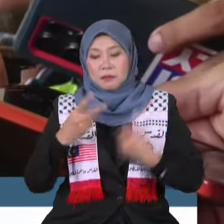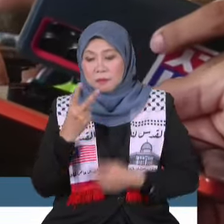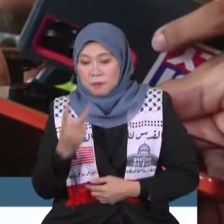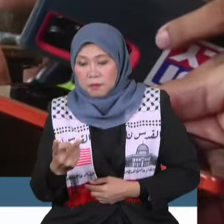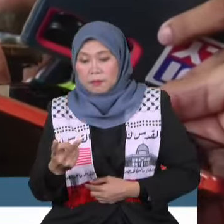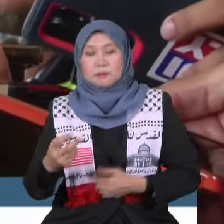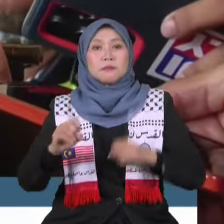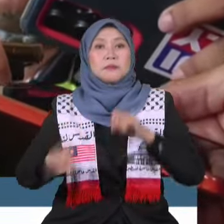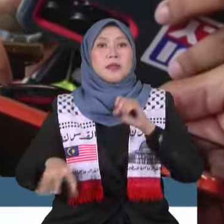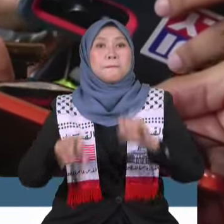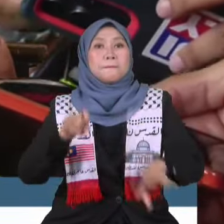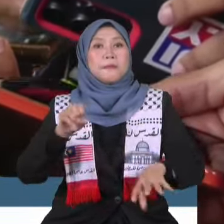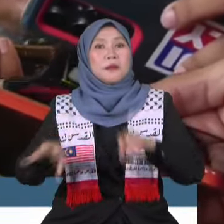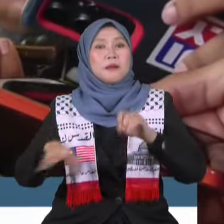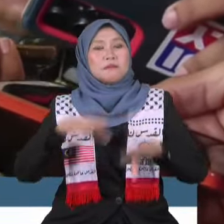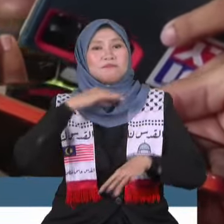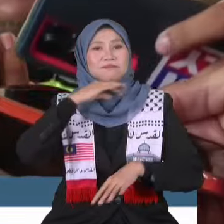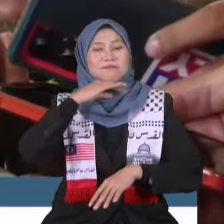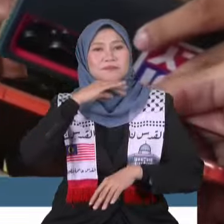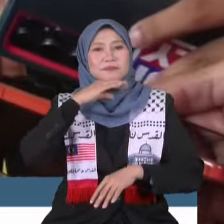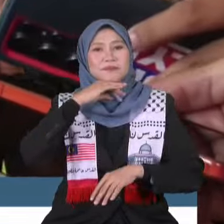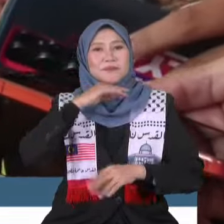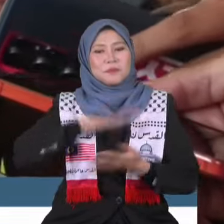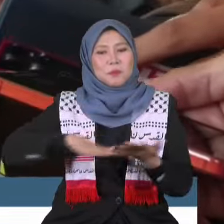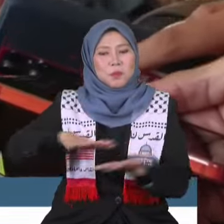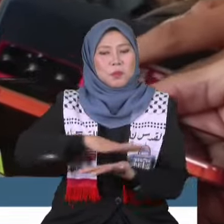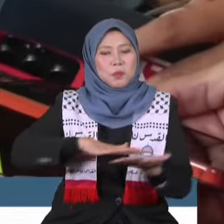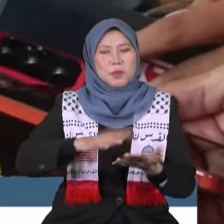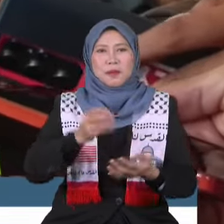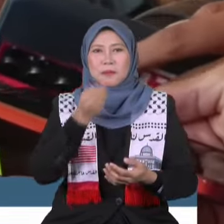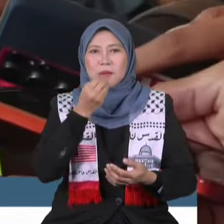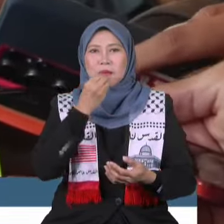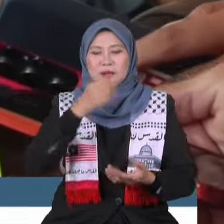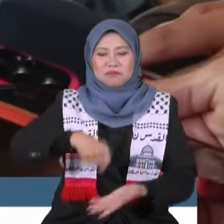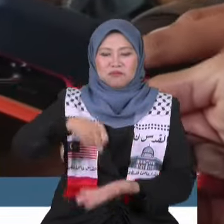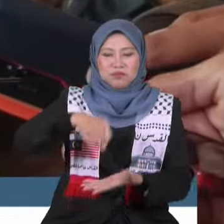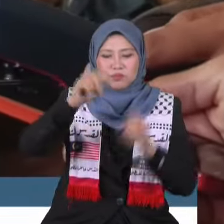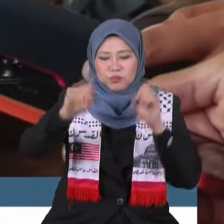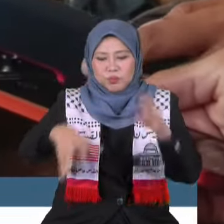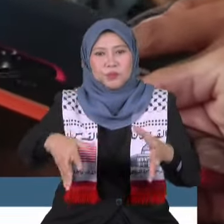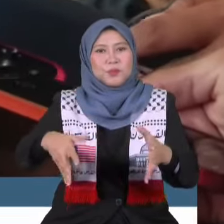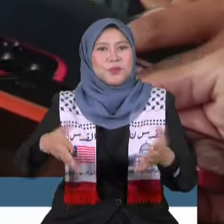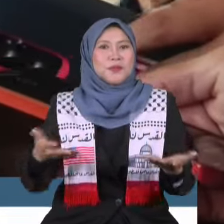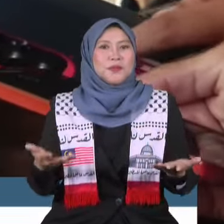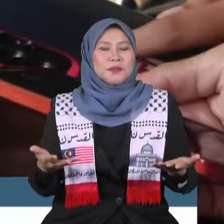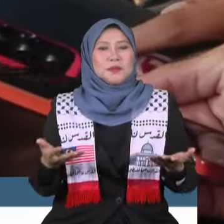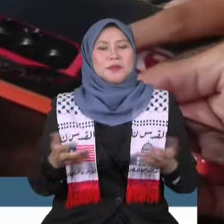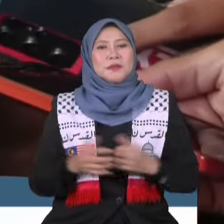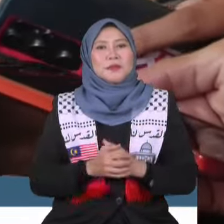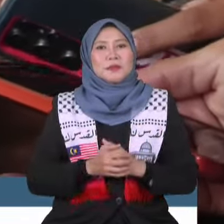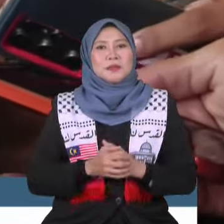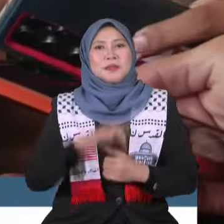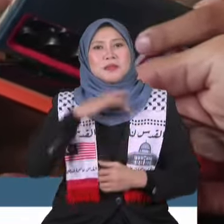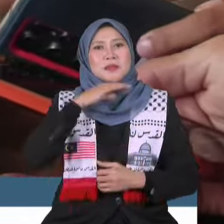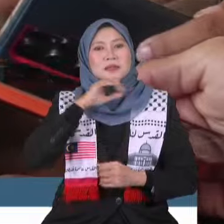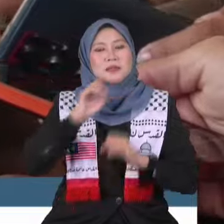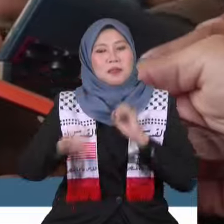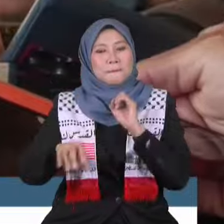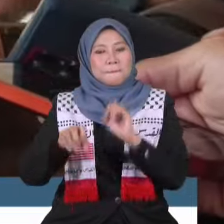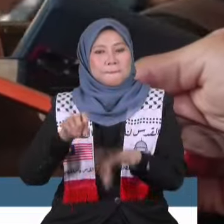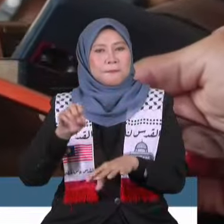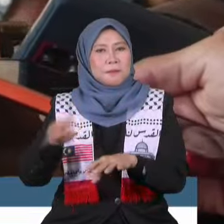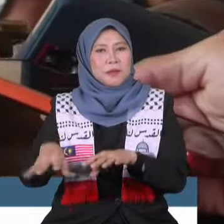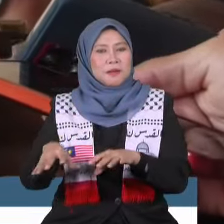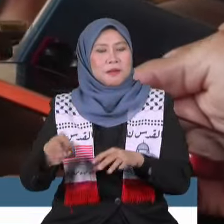sampah-sampah yang bercampur antara sampah makanan dan juga sampah